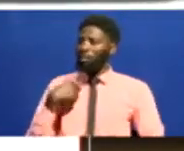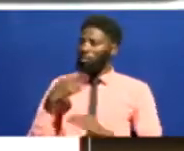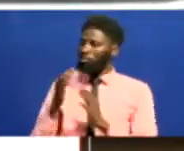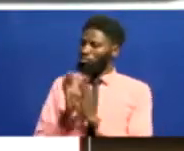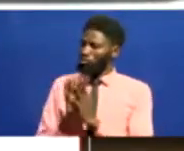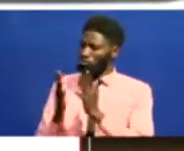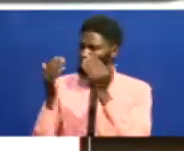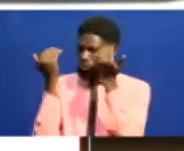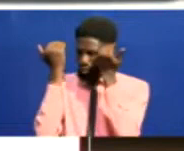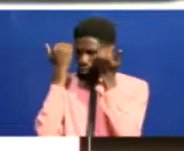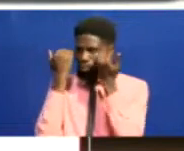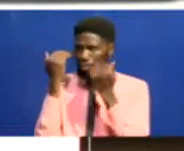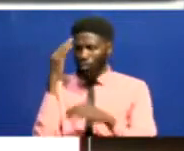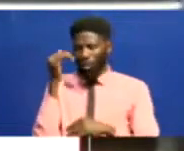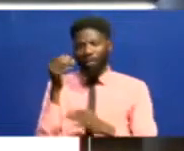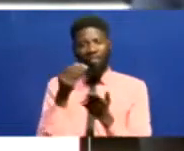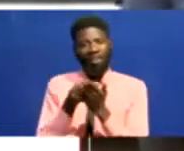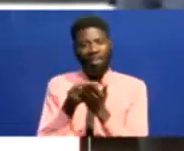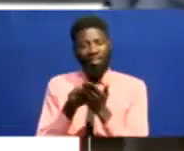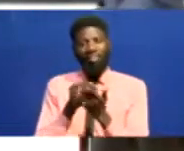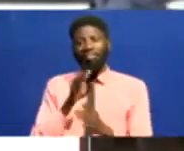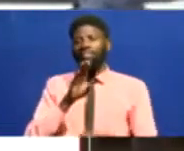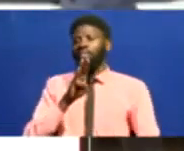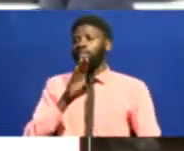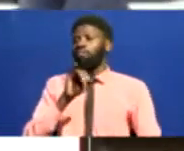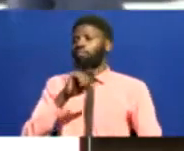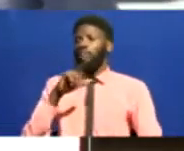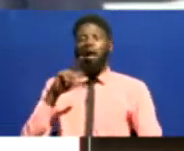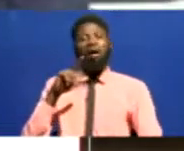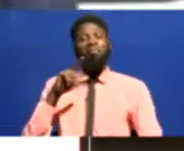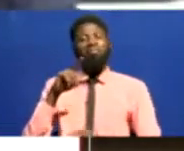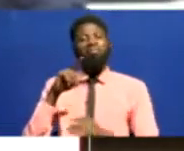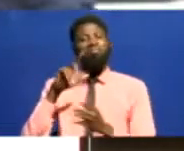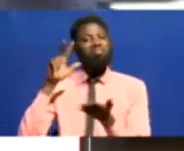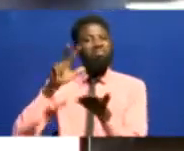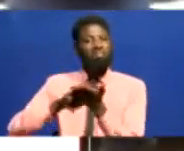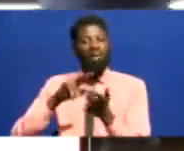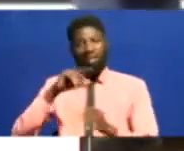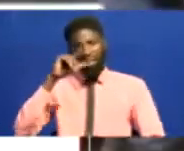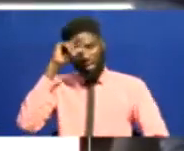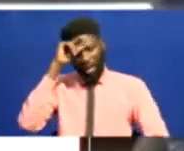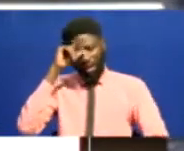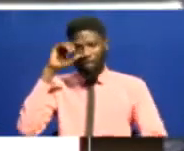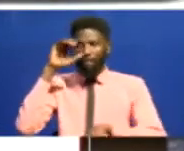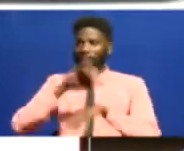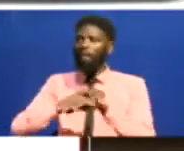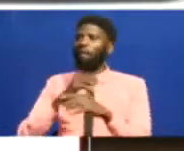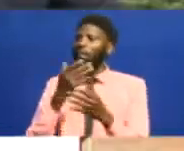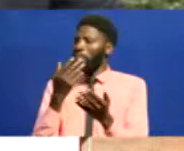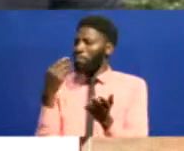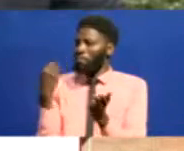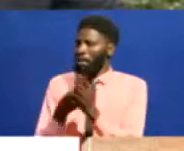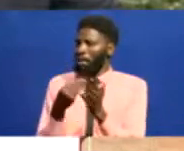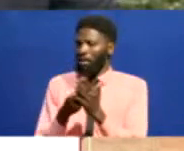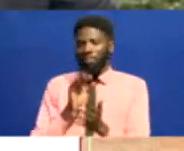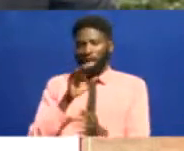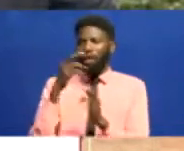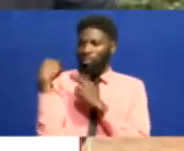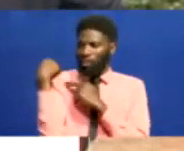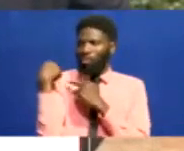bill, juu sasa serikali itaweza kupata pesa ya kutekeleza wajibu yake. Hii